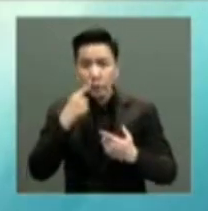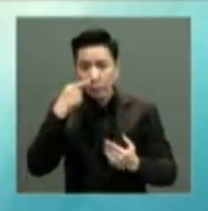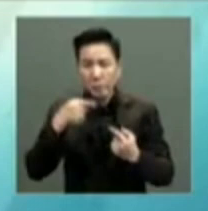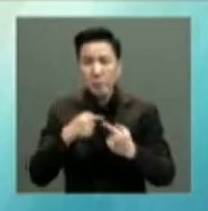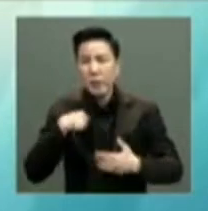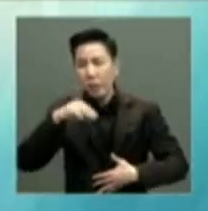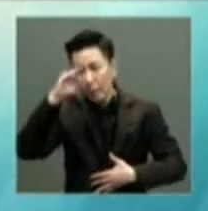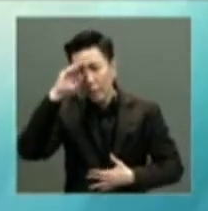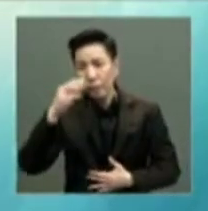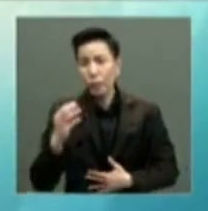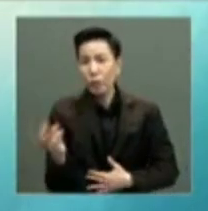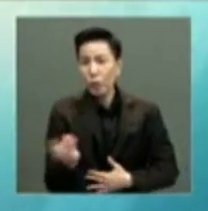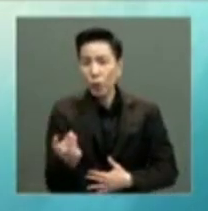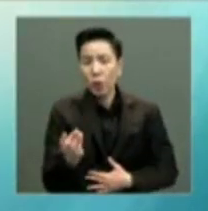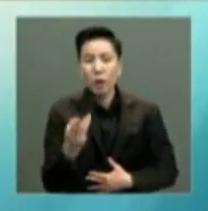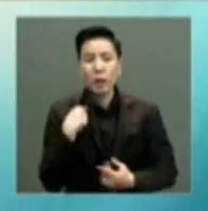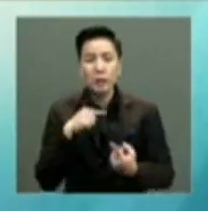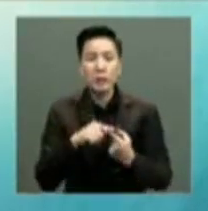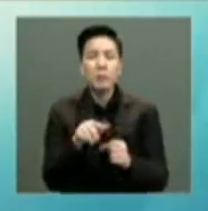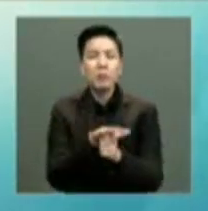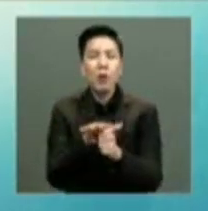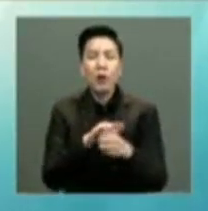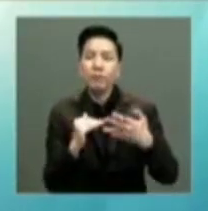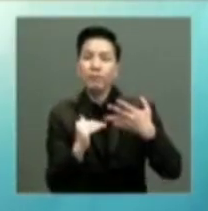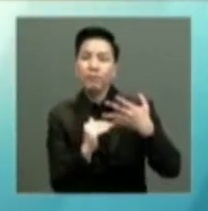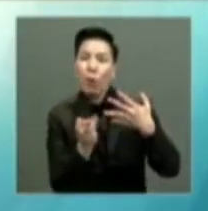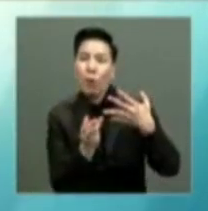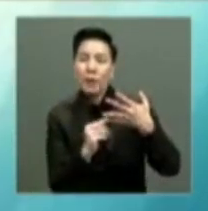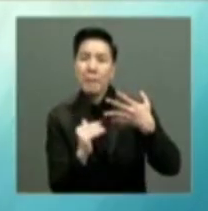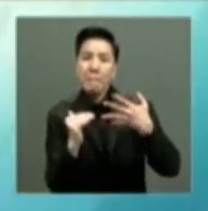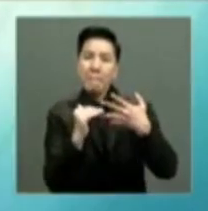เสื้อสีส้มคือโรงพยาบาลเอกชนสีฟ้าคือโรงพยาบาลของรัฐนะครับเราจะพบนะครับว่าแบ่งเป็นอันแรกคือสีส้มอะสิคอมประดิษฐ์คืออาการไม่มีการเลยมายเทสคือมีอาการน้อยmotel Aคืออาการปันกลางซีเวียกันหนักพูดง่ายๆคือกลุ่มก้อนของคนที่ไม่มีอาการรถเดินเข้าไปรับการตรวจในโรงพยาบาลเอกชนและโรงพยาบาลเอกชนไปเจอมาด้วยนี้ความสามารถนะครับไปเจอมาด้วยนะคะตรองมาแล้วเจอมาด้วยเนี่ยไปที่โรงบาลเอกชนมากกว่าแต่พอมีอาการขึ้นมาทานกันนึกถึงโรงพยาบาลของรัฐทั้งกลางทั้งน้อยทั้งกลางทั้งมากมาหาโรงพยาบาลของรัฐเพราะฉะนั้นโรงพยาบาลของรัฐก็เลยต้องมีเรื่องของการรายงานเคสสิ้นหนักเจสซี่ป่วยเยอะๆทั้งหลายอาการหนักๆจำได้ไหมฮะช่วงหนึ่งเรารายงานว่ามีหนักทีอะไรกีฬากี่ไรนะครับซึ่งตอนหลังมาแล้วก็